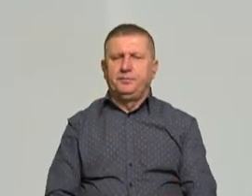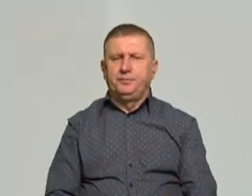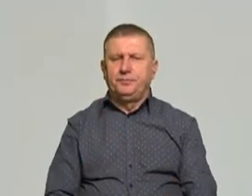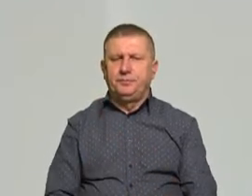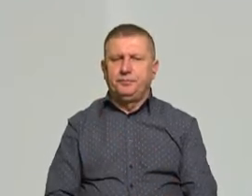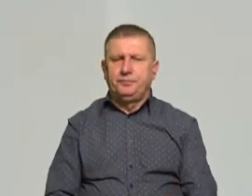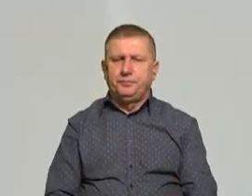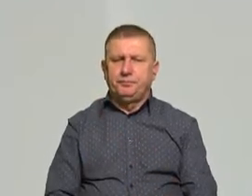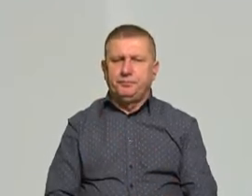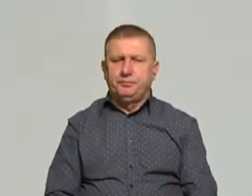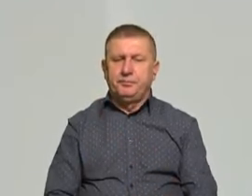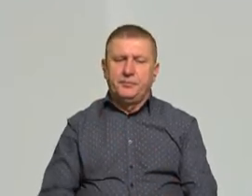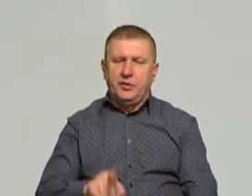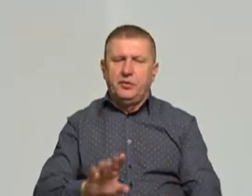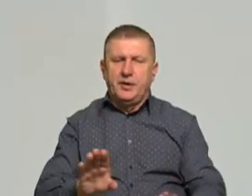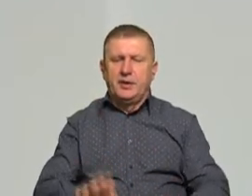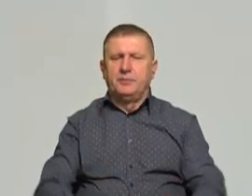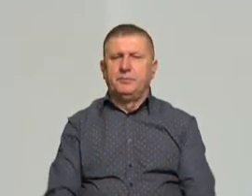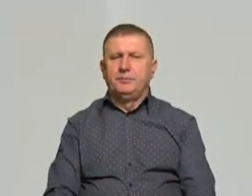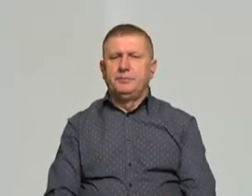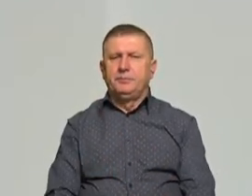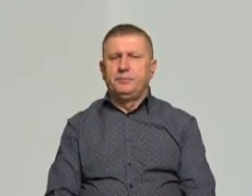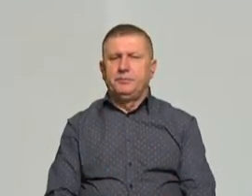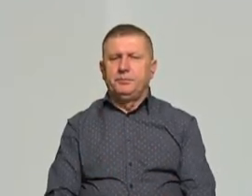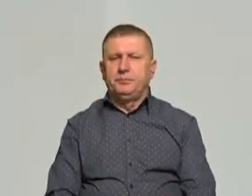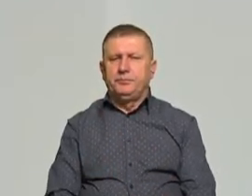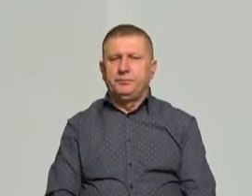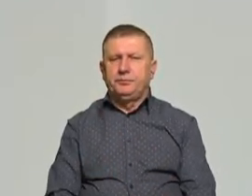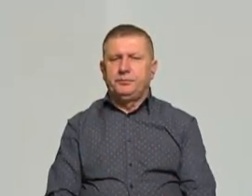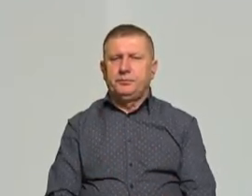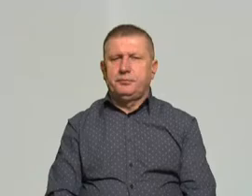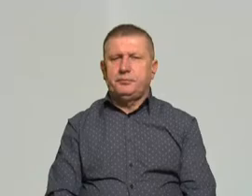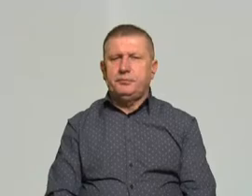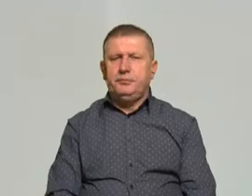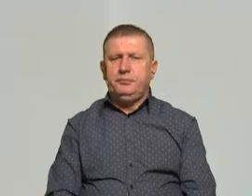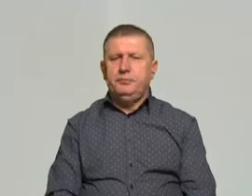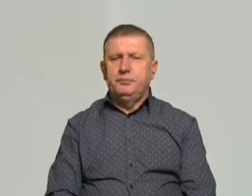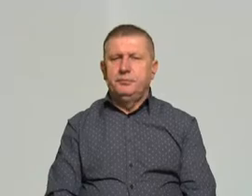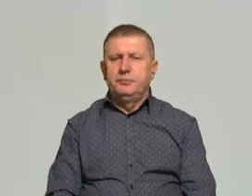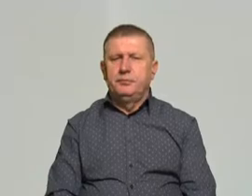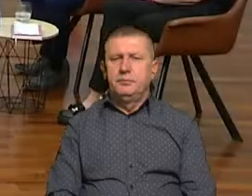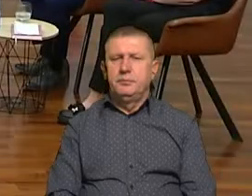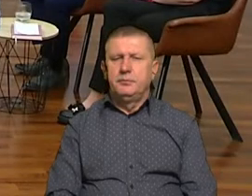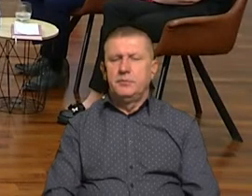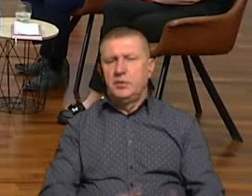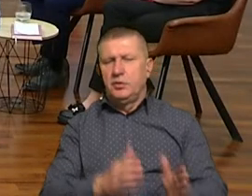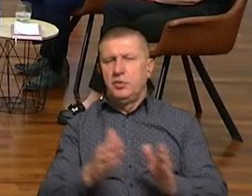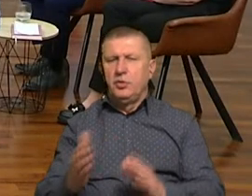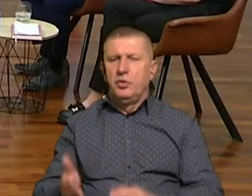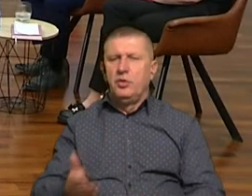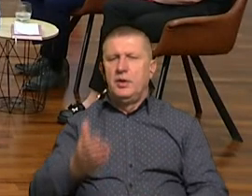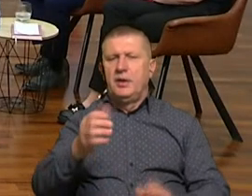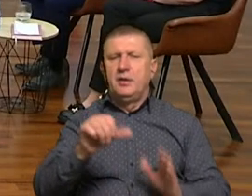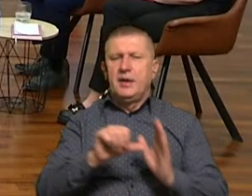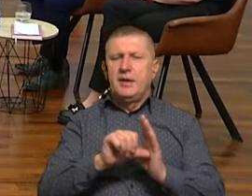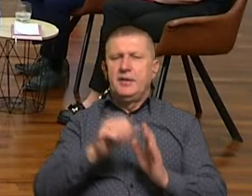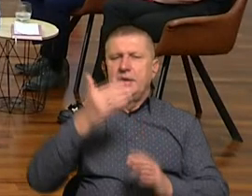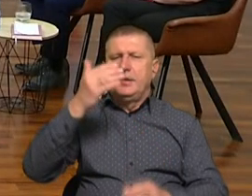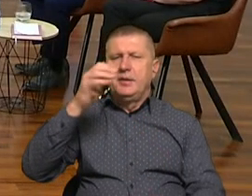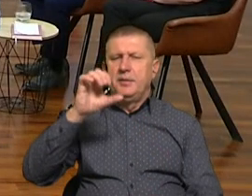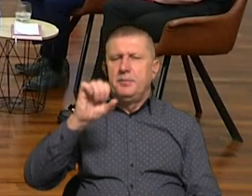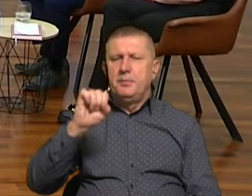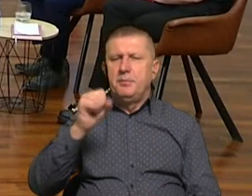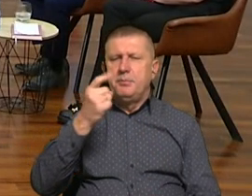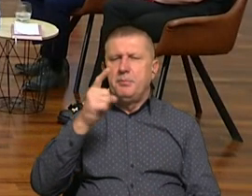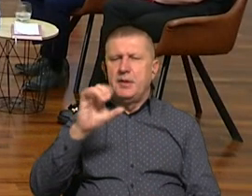uwagę. To tyle. Dziękuję za odpowiedź. Kolejną kandydatkę poproszę również o odpowiedź. W